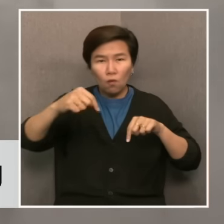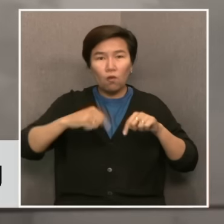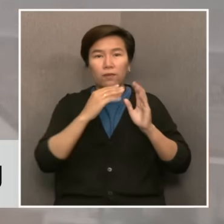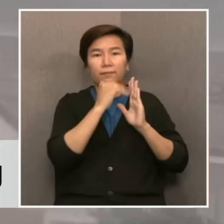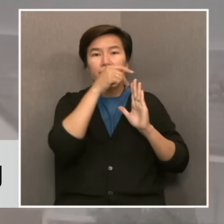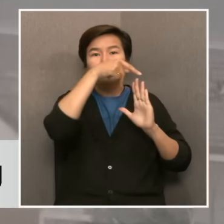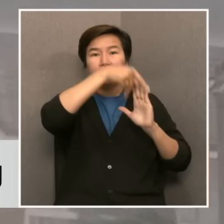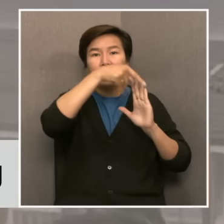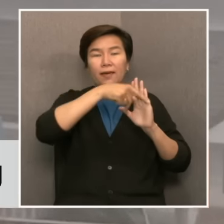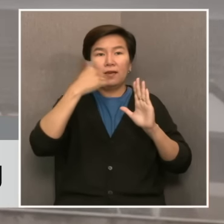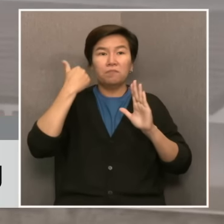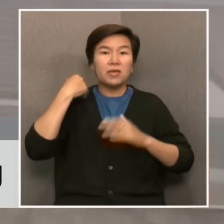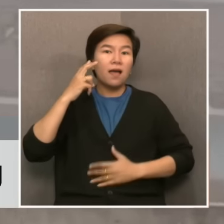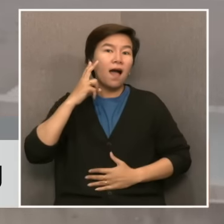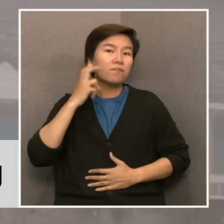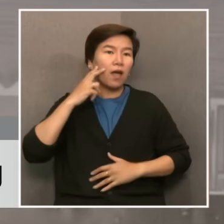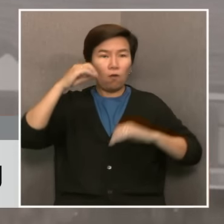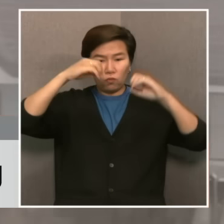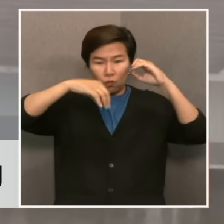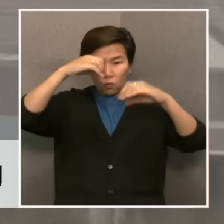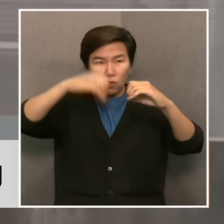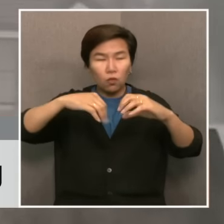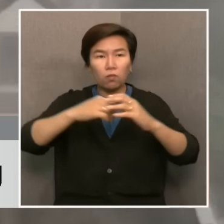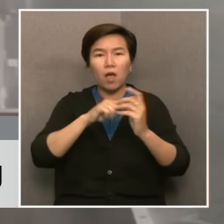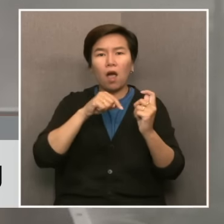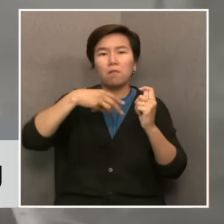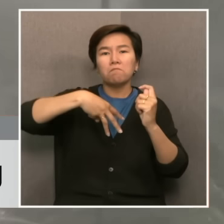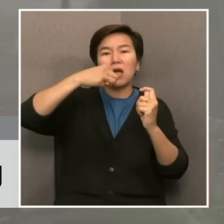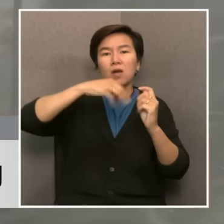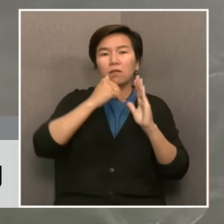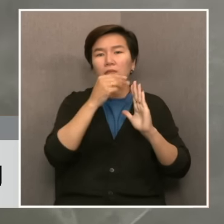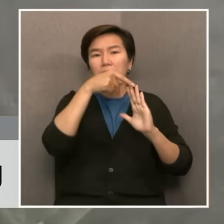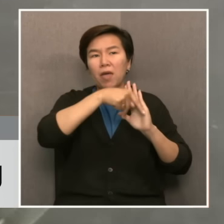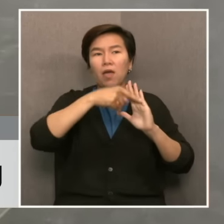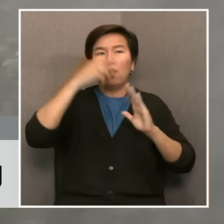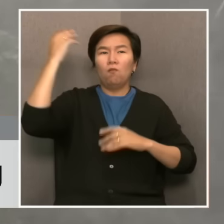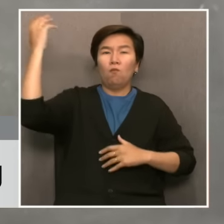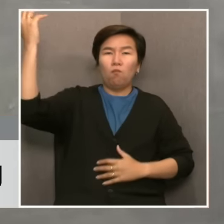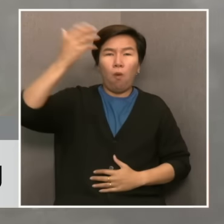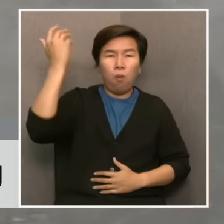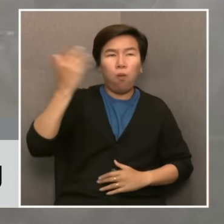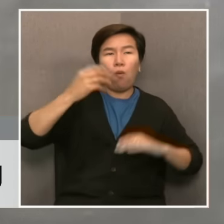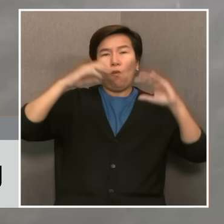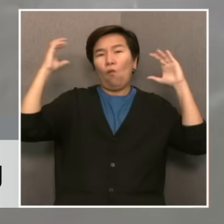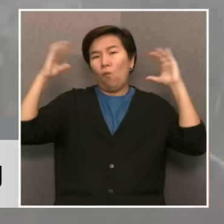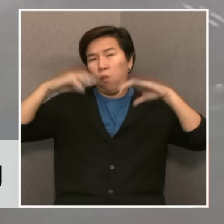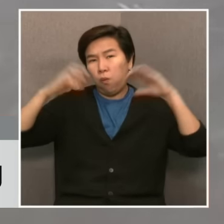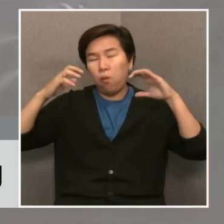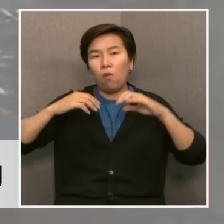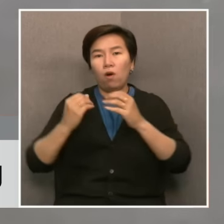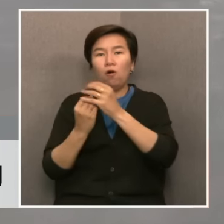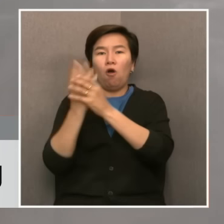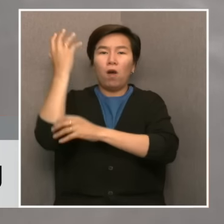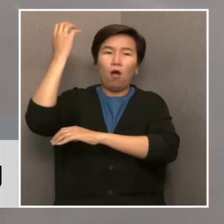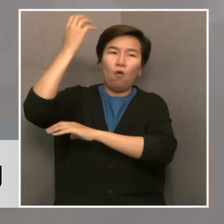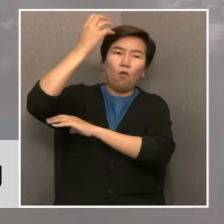เมืองแพร่ความแรงของพายุฤดูร้อนมีทั้งลมกระโชกแรงฝนตกหนักจนกิ่งไม้เสาไฟฟ้าล้มสร้างความเสีย